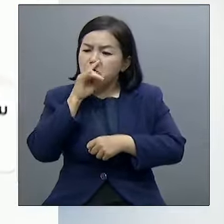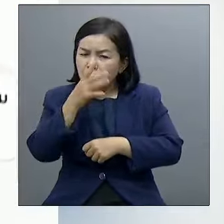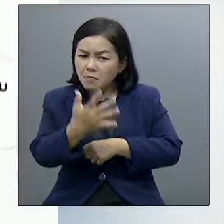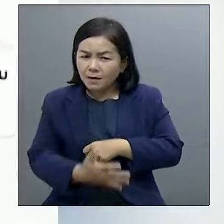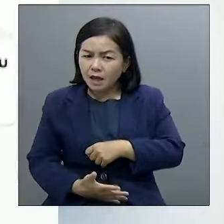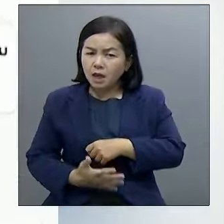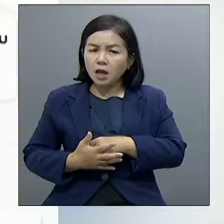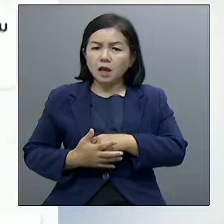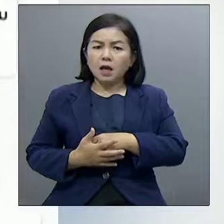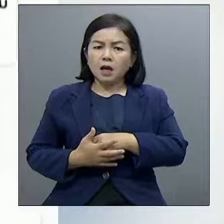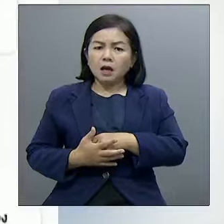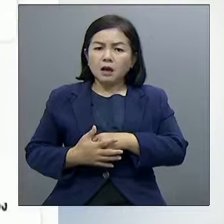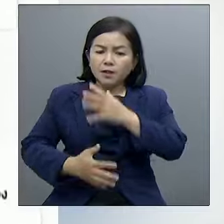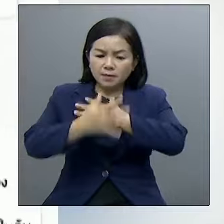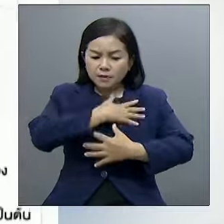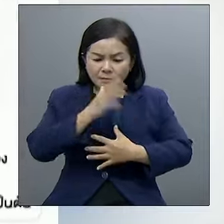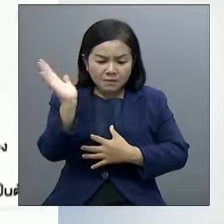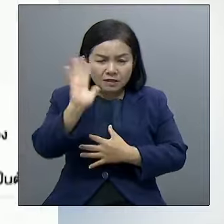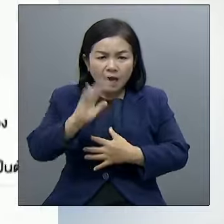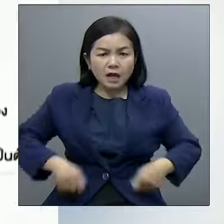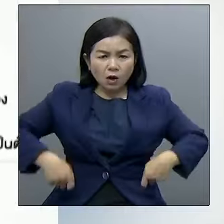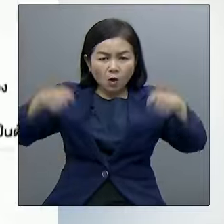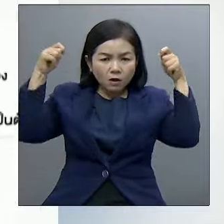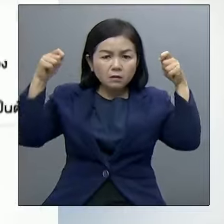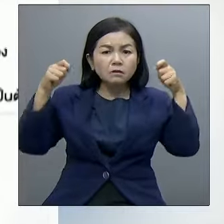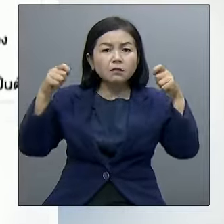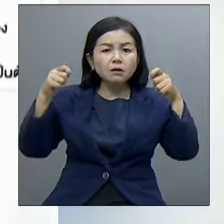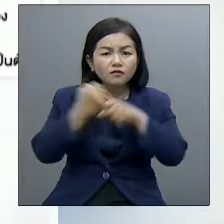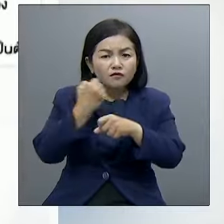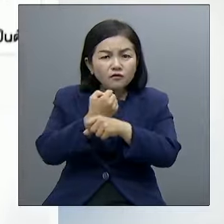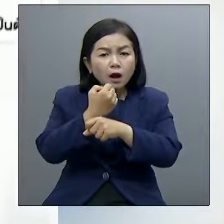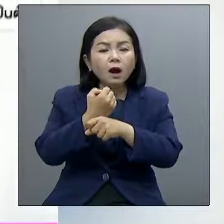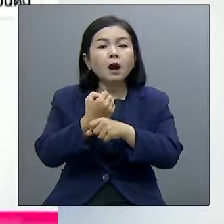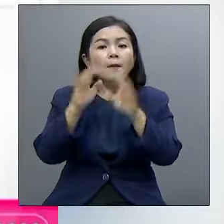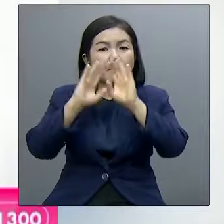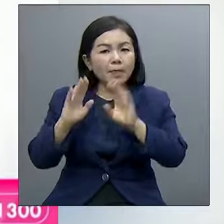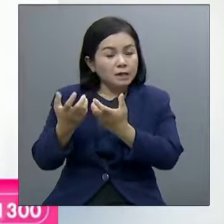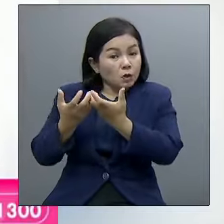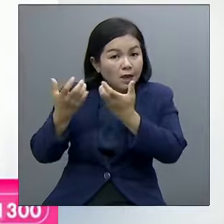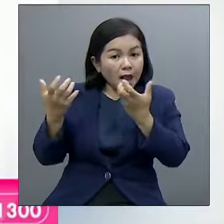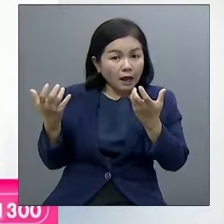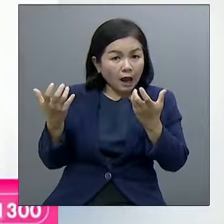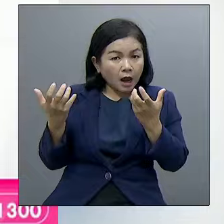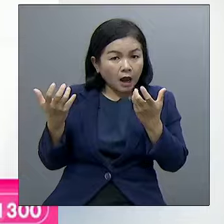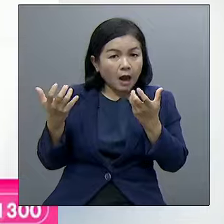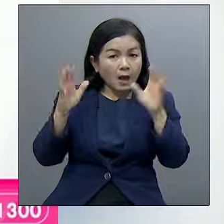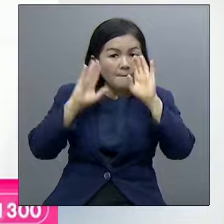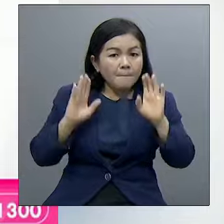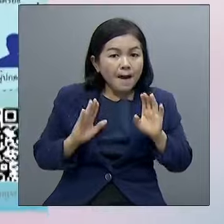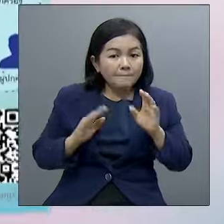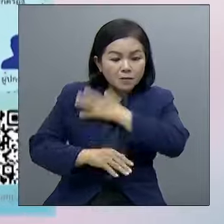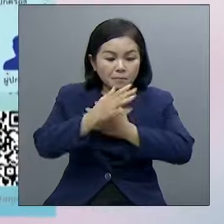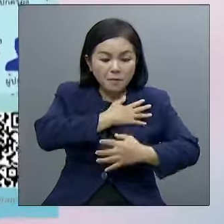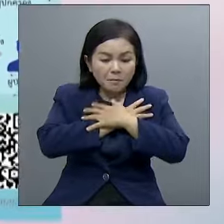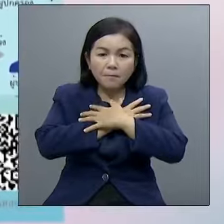การไปล่วงละเมิดทางเพศเด็กเราต้องเข้าใจก่อนไอ้การล่วงละเมิดทางเพศเด็กเนี่ยเป็นอีกความผิดหนึ่งแต่คำว่าอนาจารเนี่ยนะ